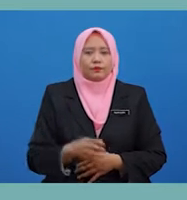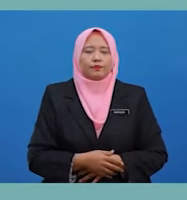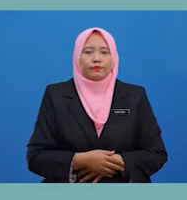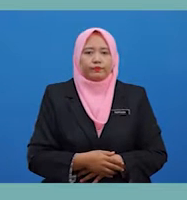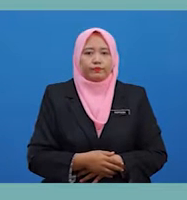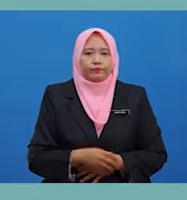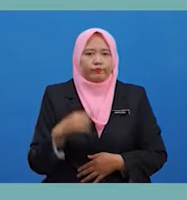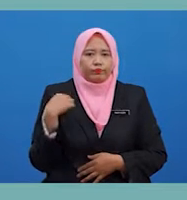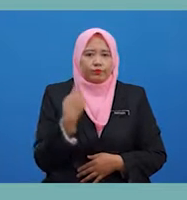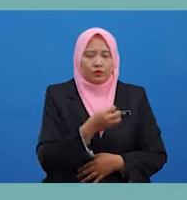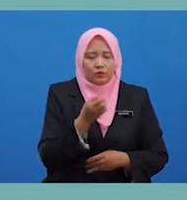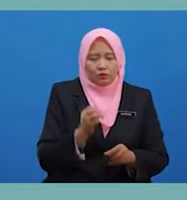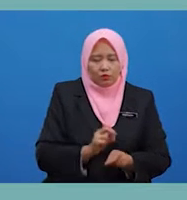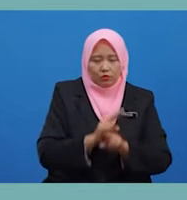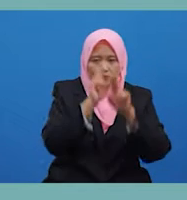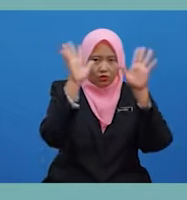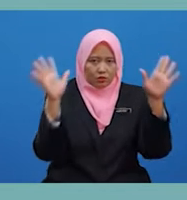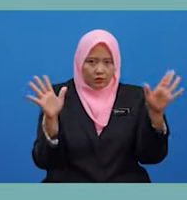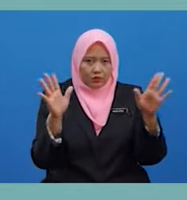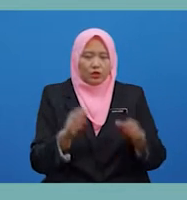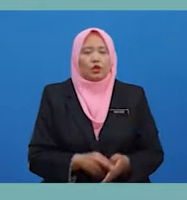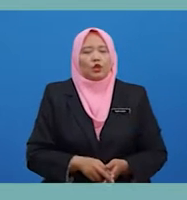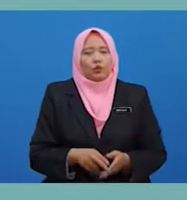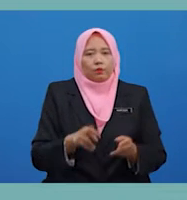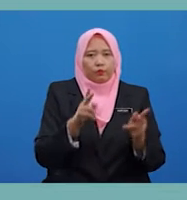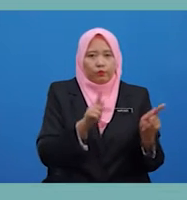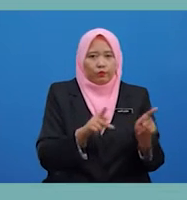Kemudian, kita boleh huraikan pola perbandingan pula.